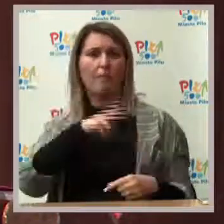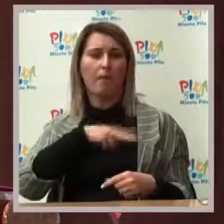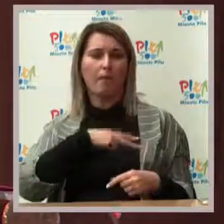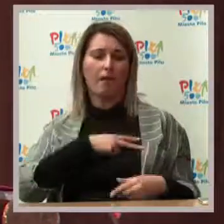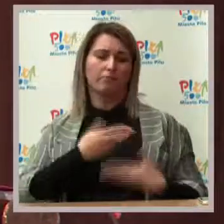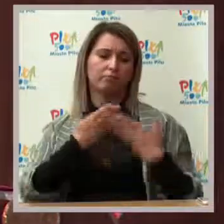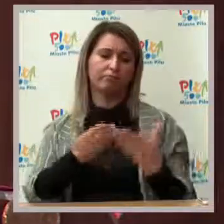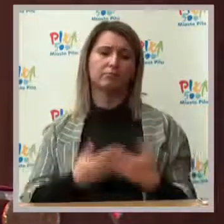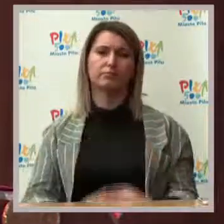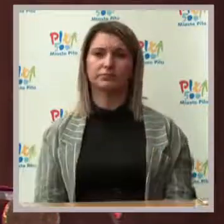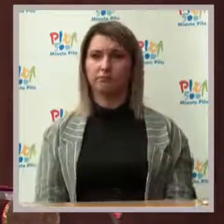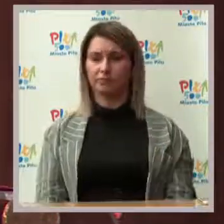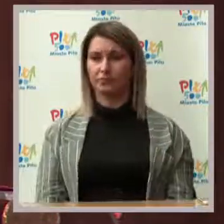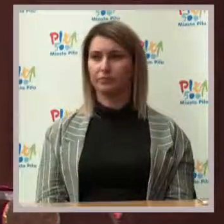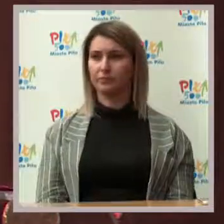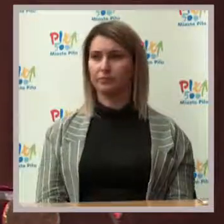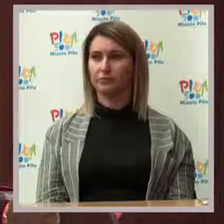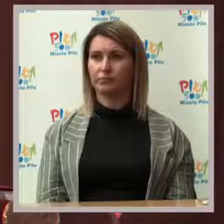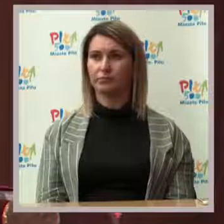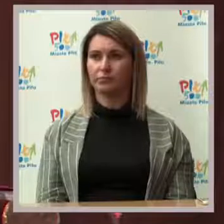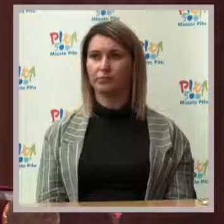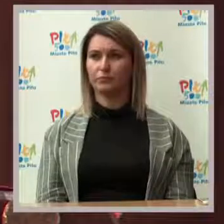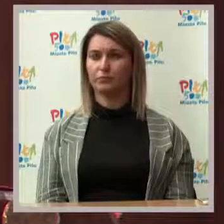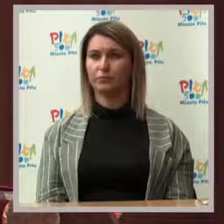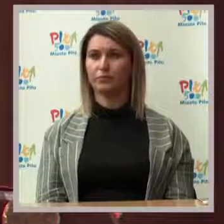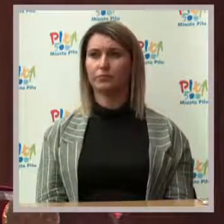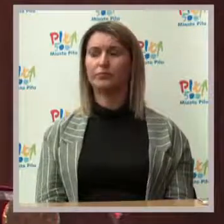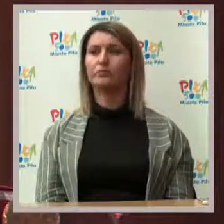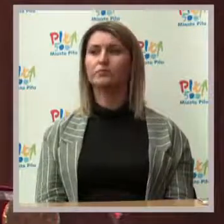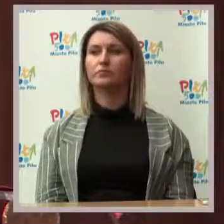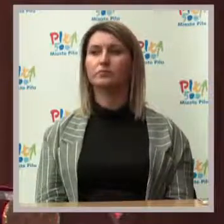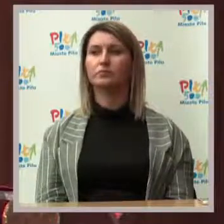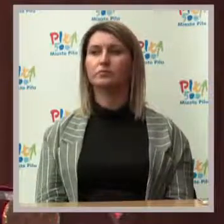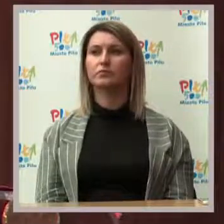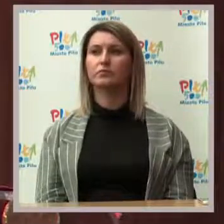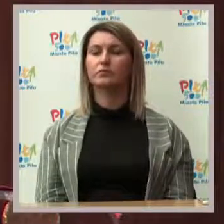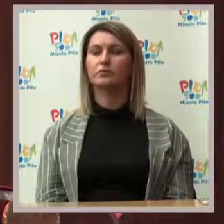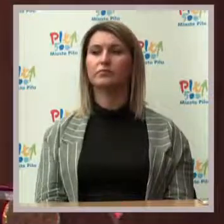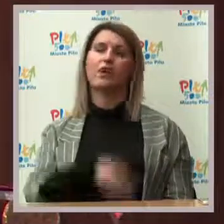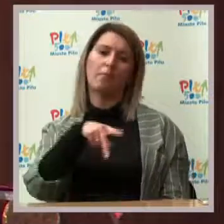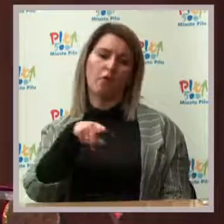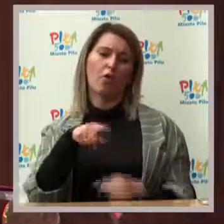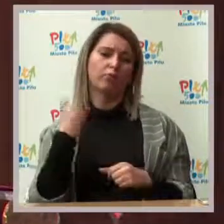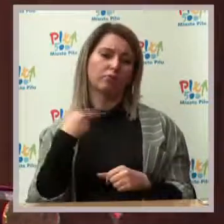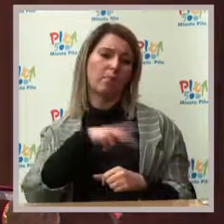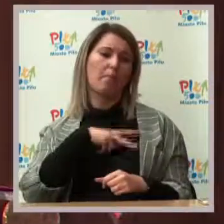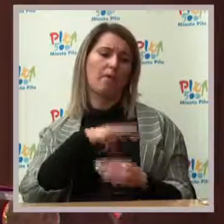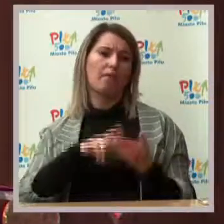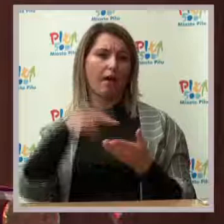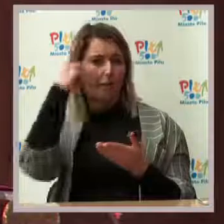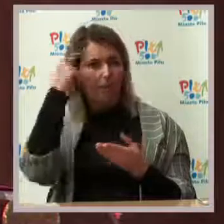popierają nasz klub, którzy na co dzień pomagają, wyróżnienia i pamiątkowe